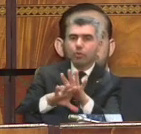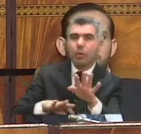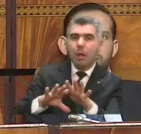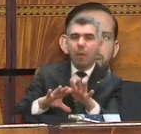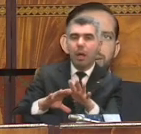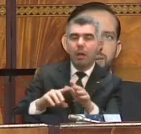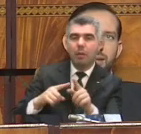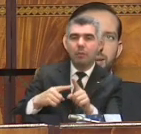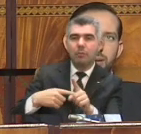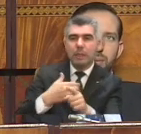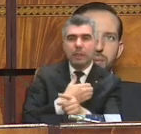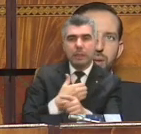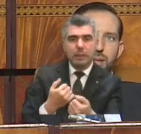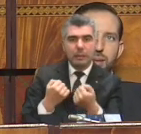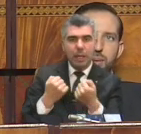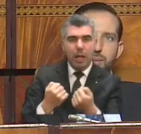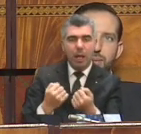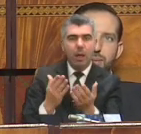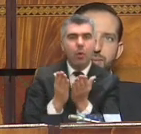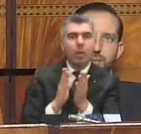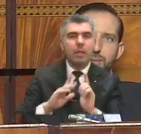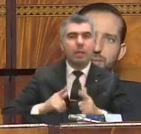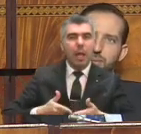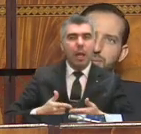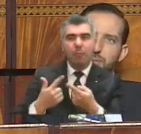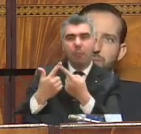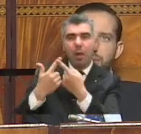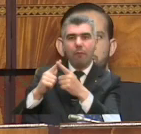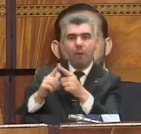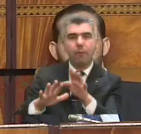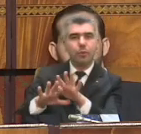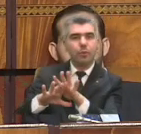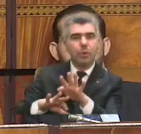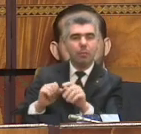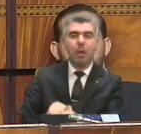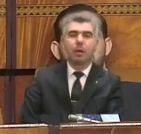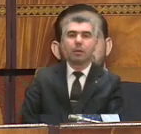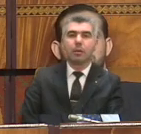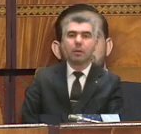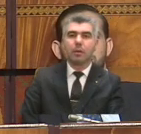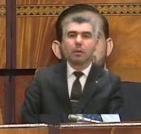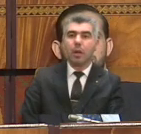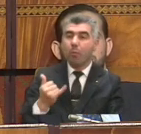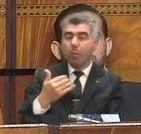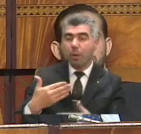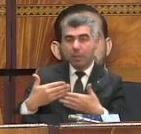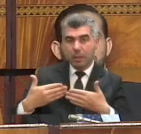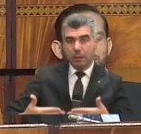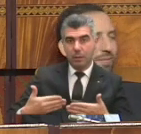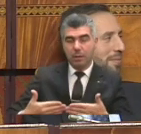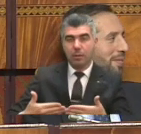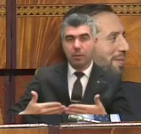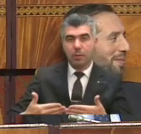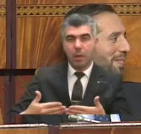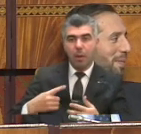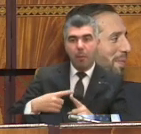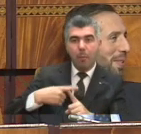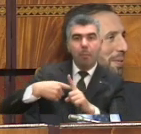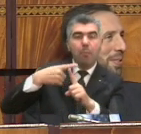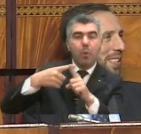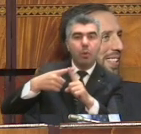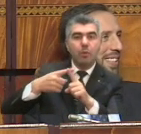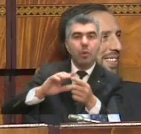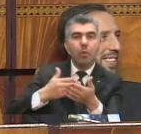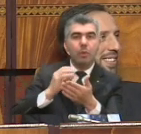قطاعات الصحة والتعليم ومختلف الخدمات الاجتماعية. والرهان على المدى المتوسط هو مضاعفة حصة